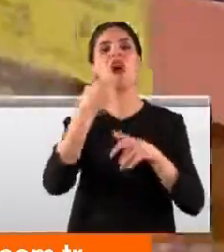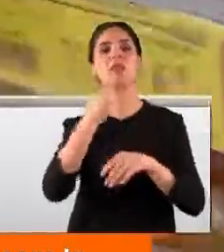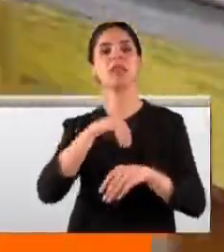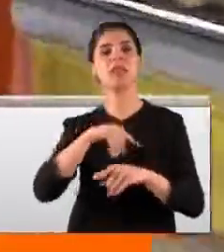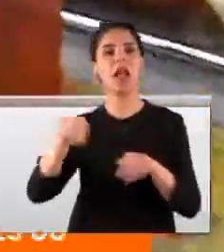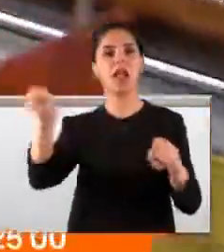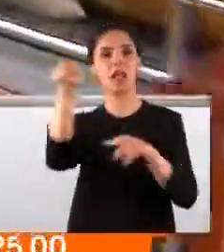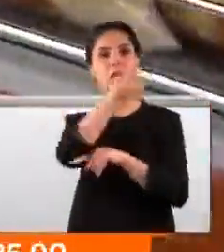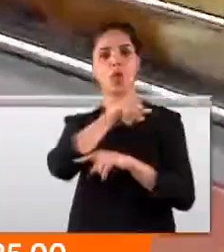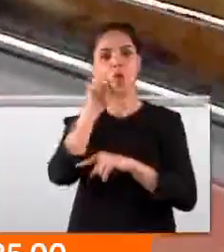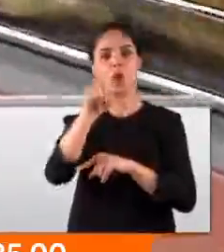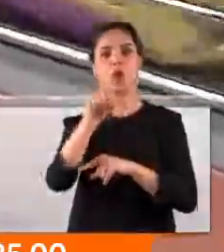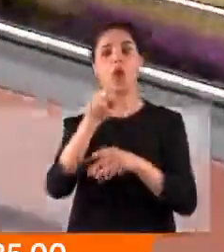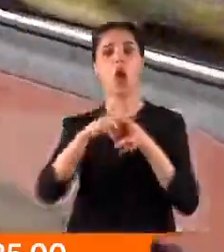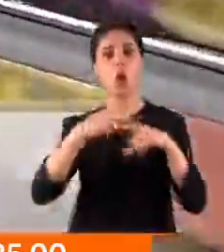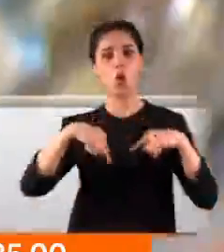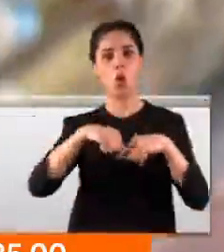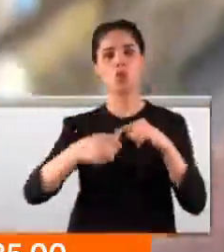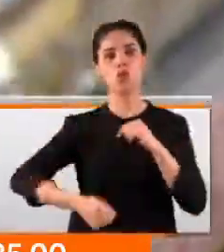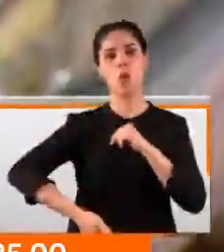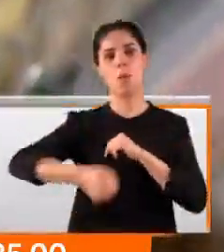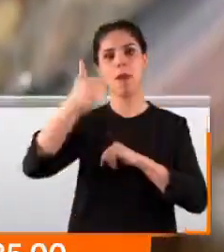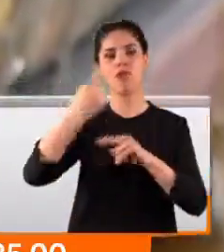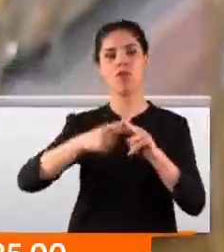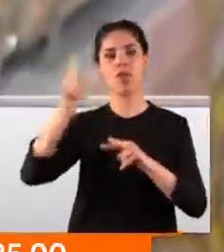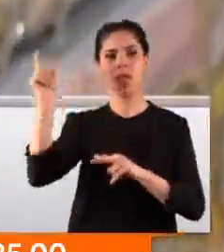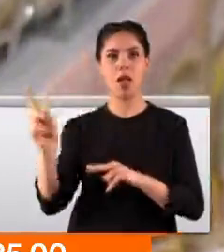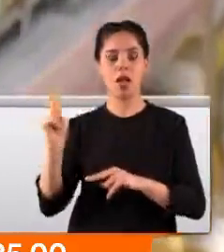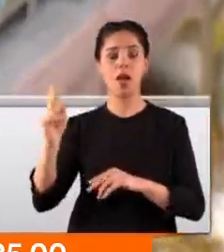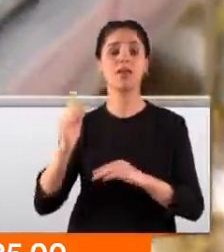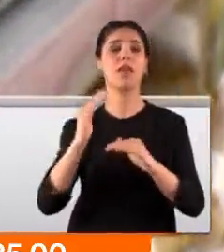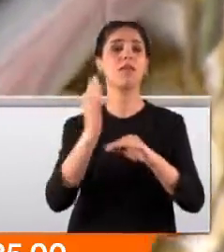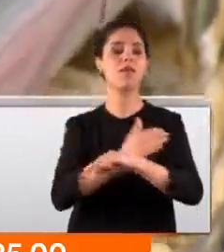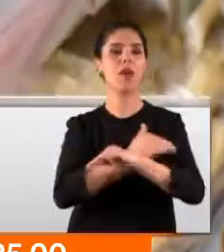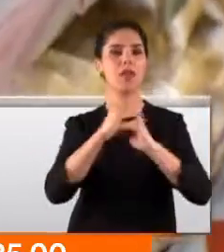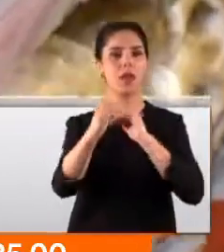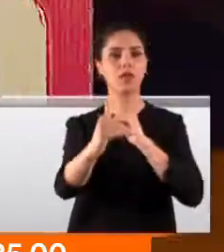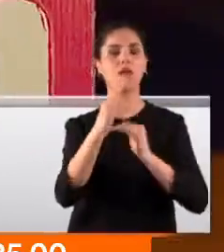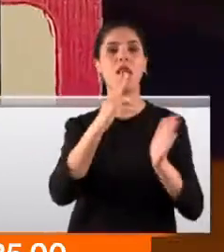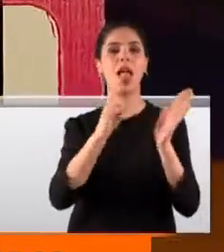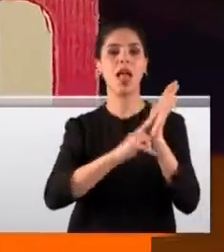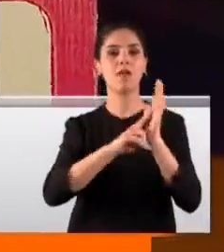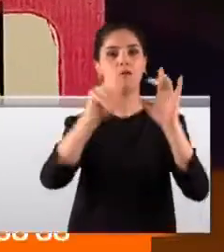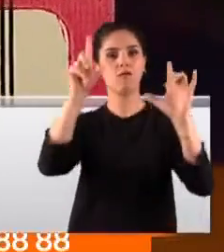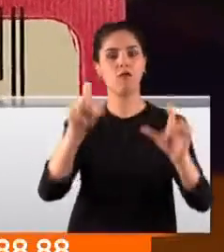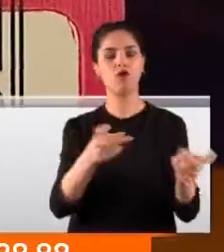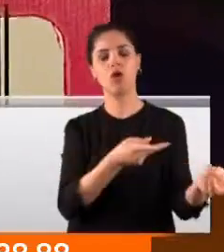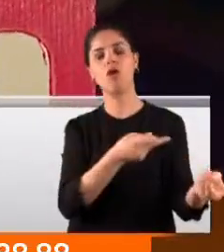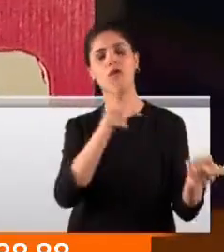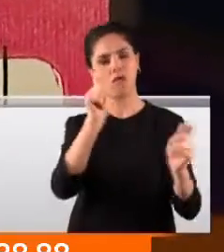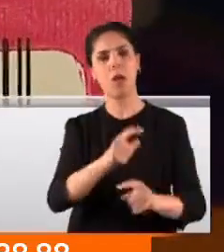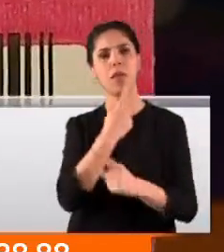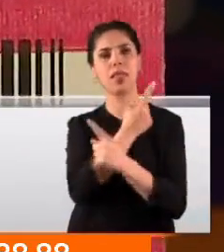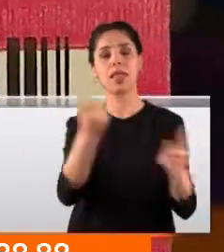zannediyorlar. Tüketici Hakem Heyeti Komisyonu Başkanı Aydın Ağoğlu vatandaşları etiketleri fotoğraflamaya davet etti. 1